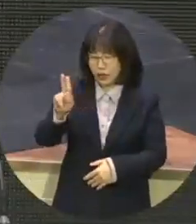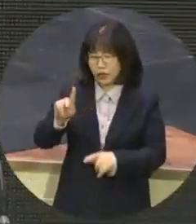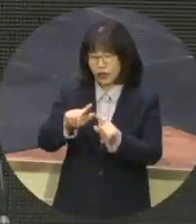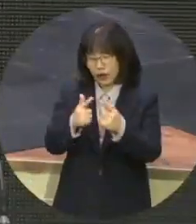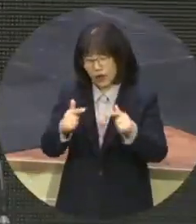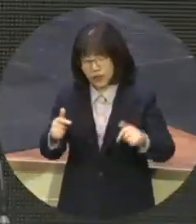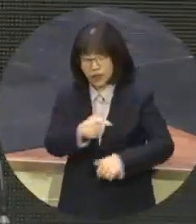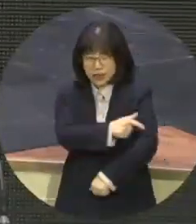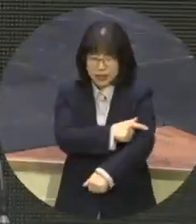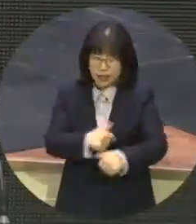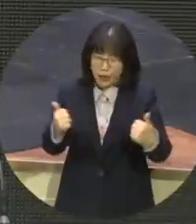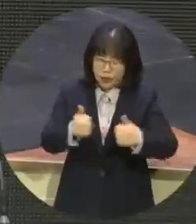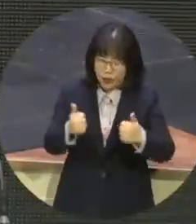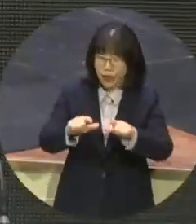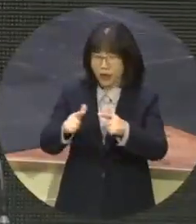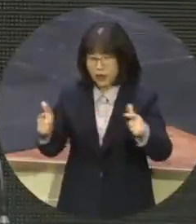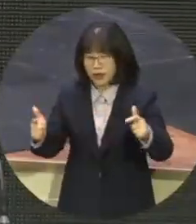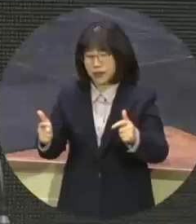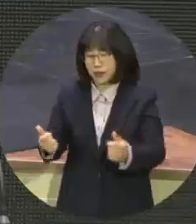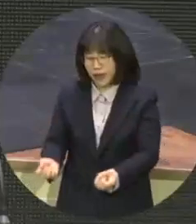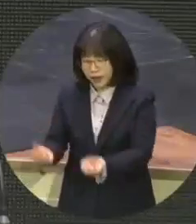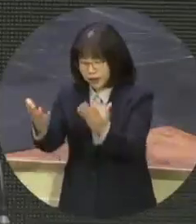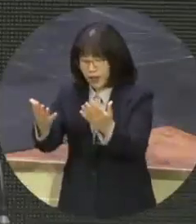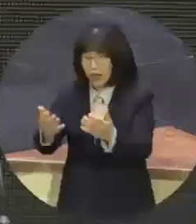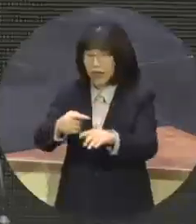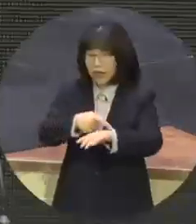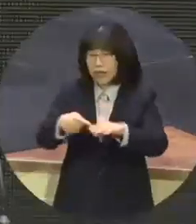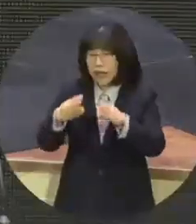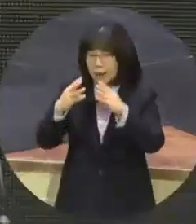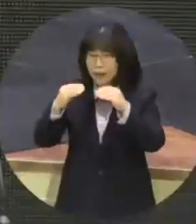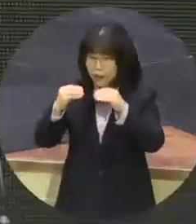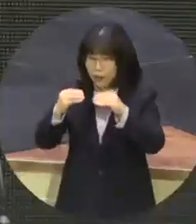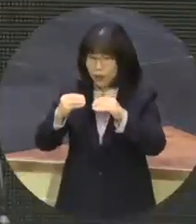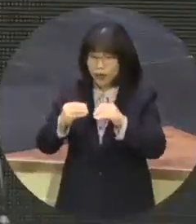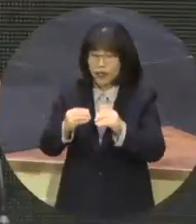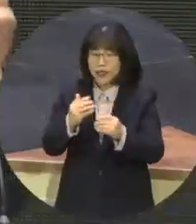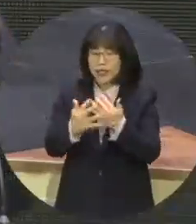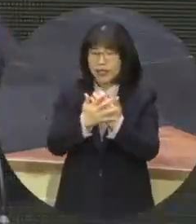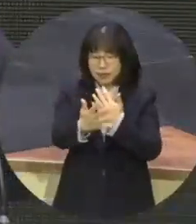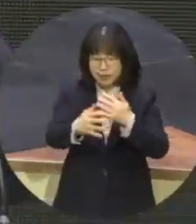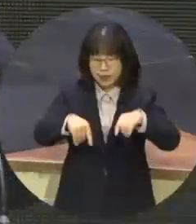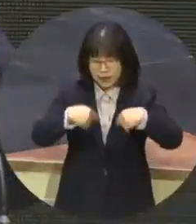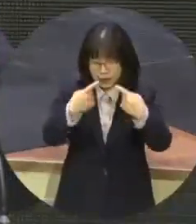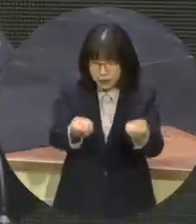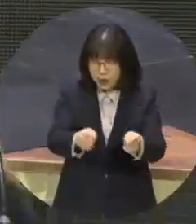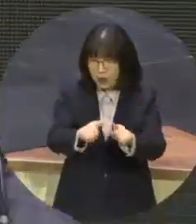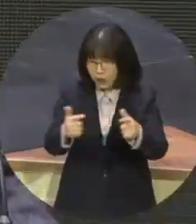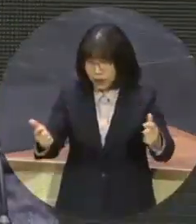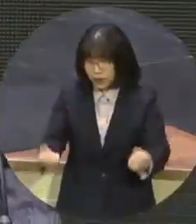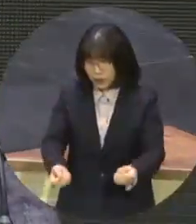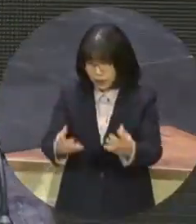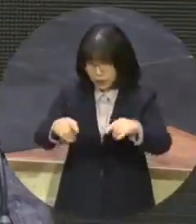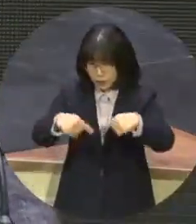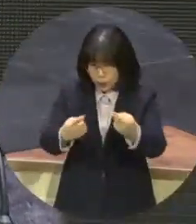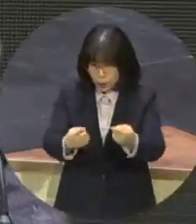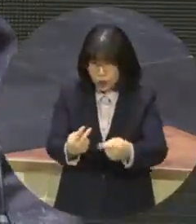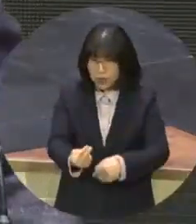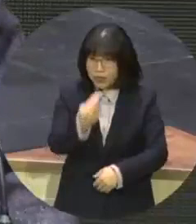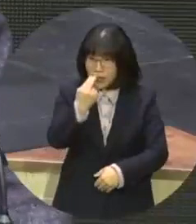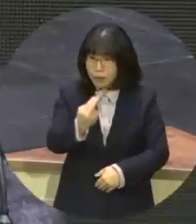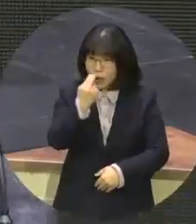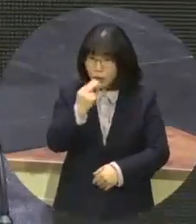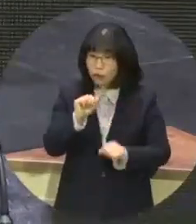이사회 여러 행사들을 다민족 집회 그렇게 참석을 했고 또